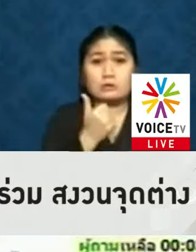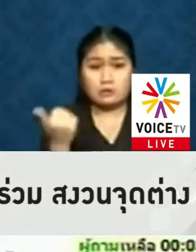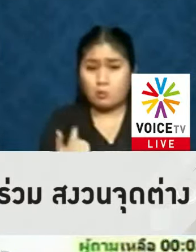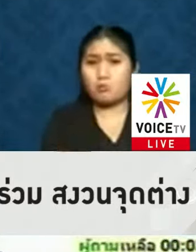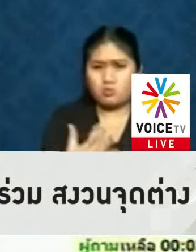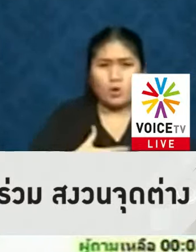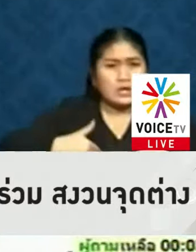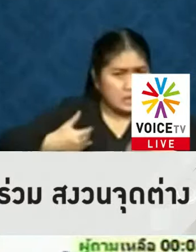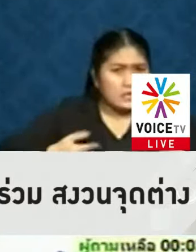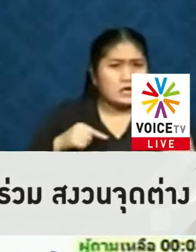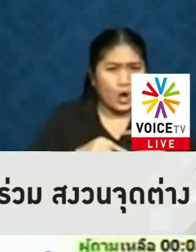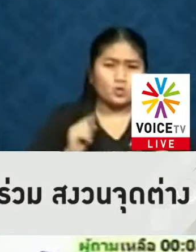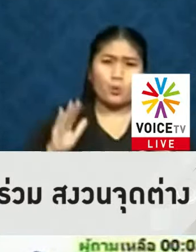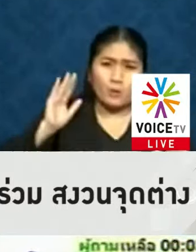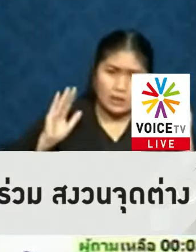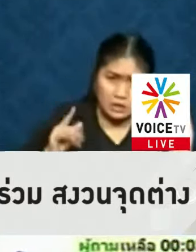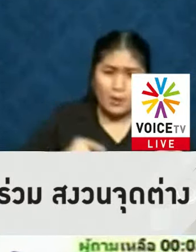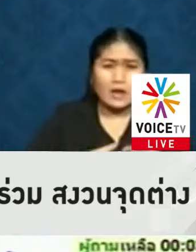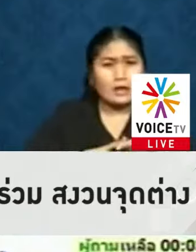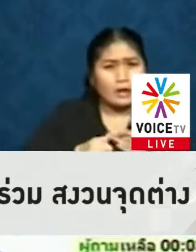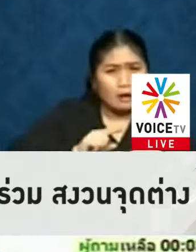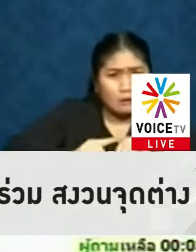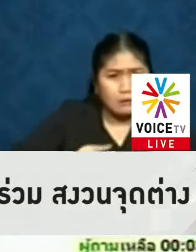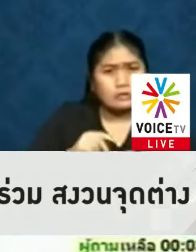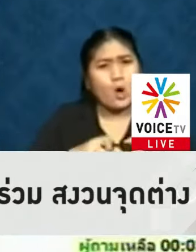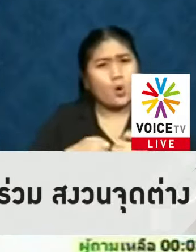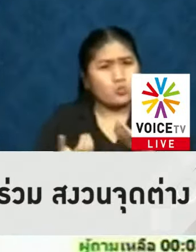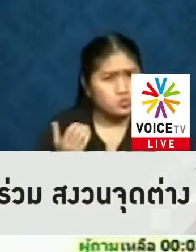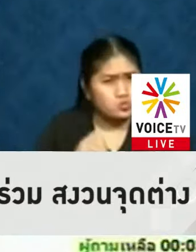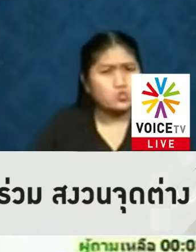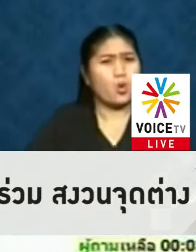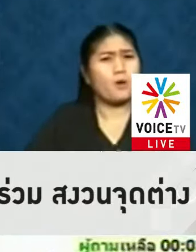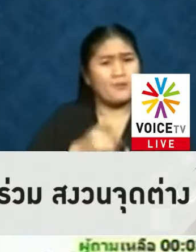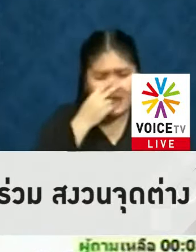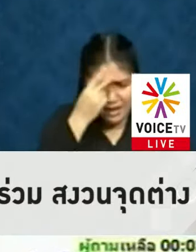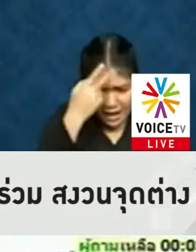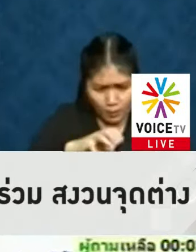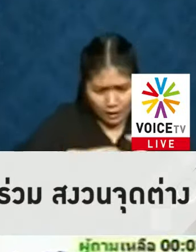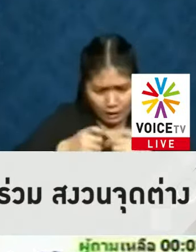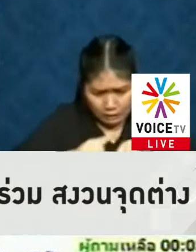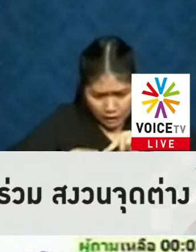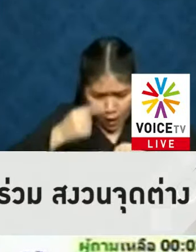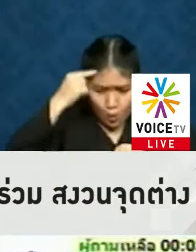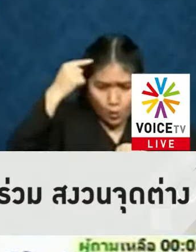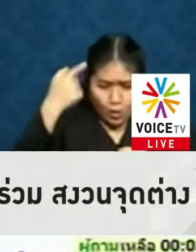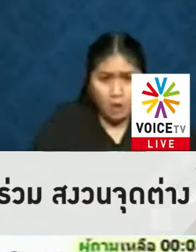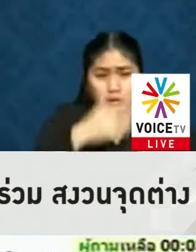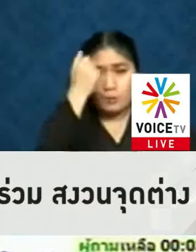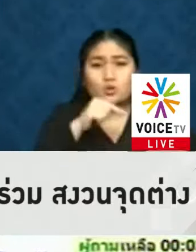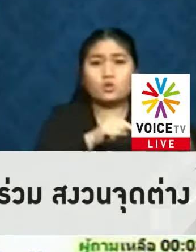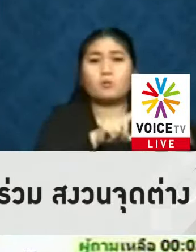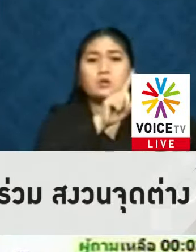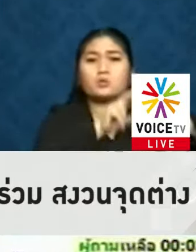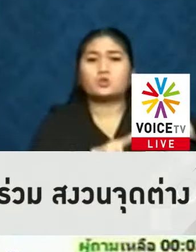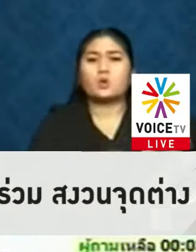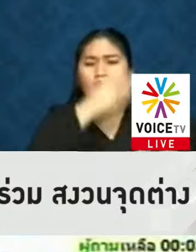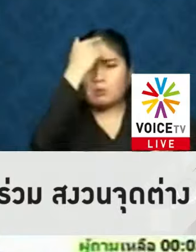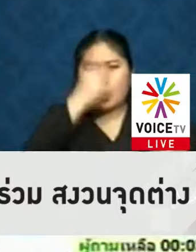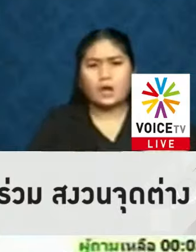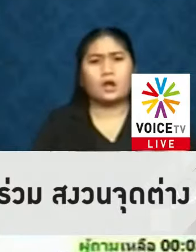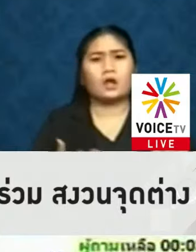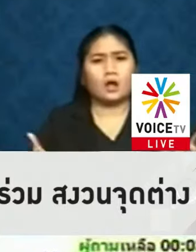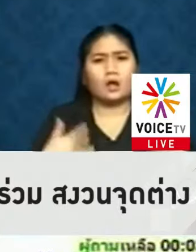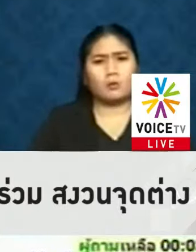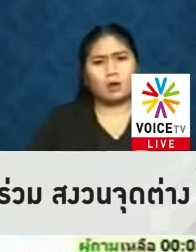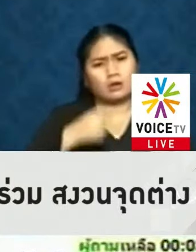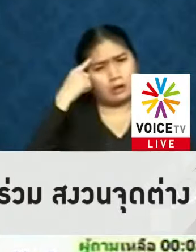งหมดอยากแก้อะไรที่สามารถเป็นแก้เขาจะมาร่วมแก้ด้วยเพราะเขาเห็นปัญหาแล้วทำไมต้องแตะหมวด1หมวด2ล่ะครับทำไมประเด็นปัญหานี้ถึงท่